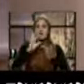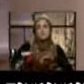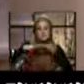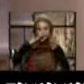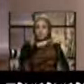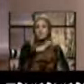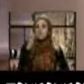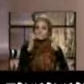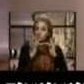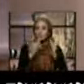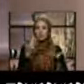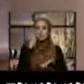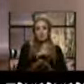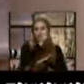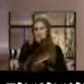فأضاءت أطراف